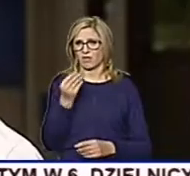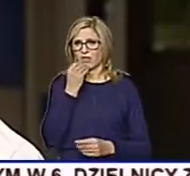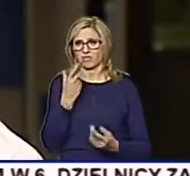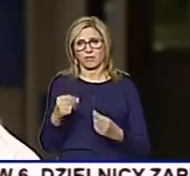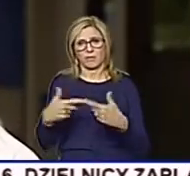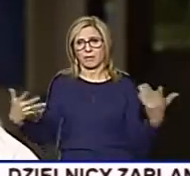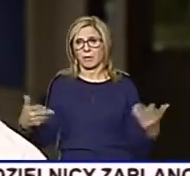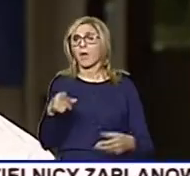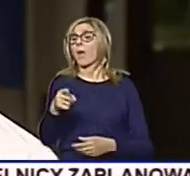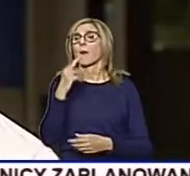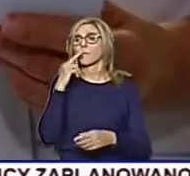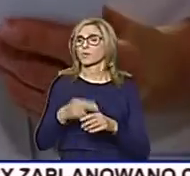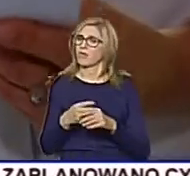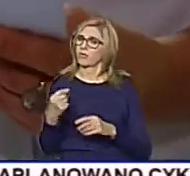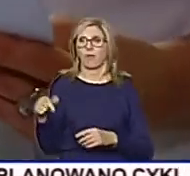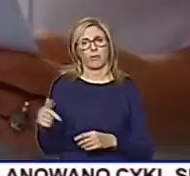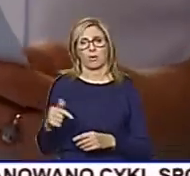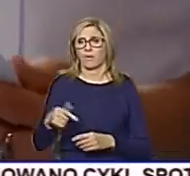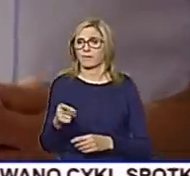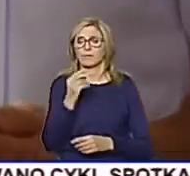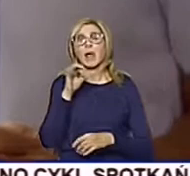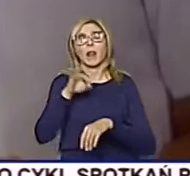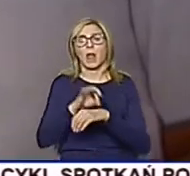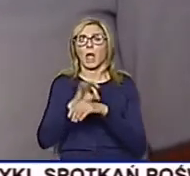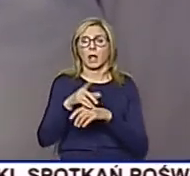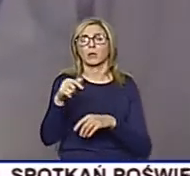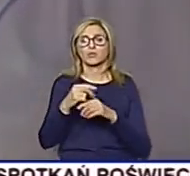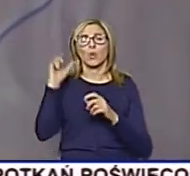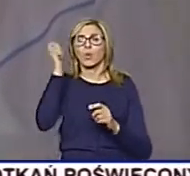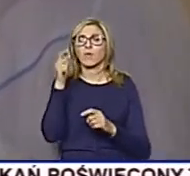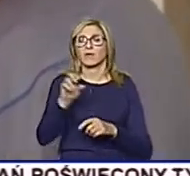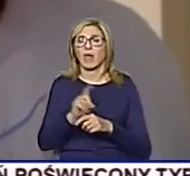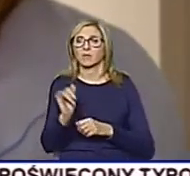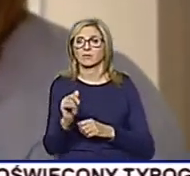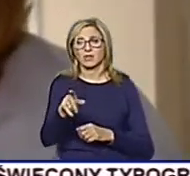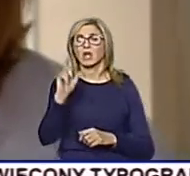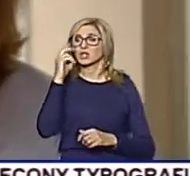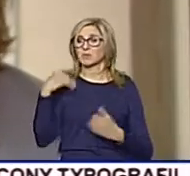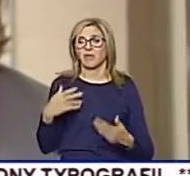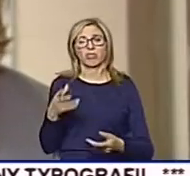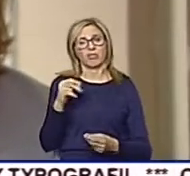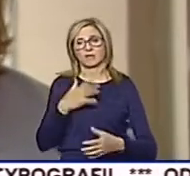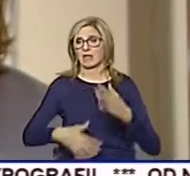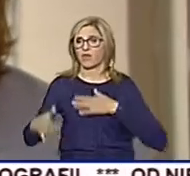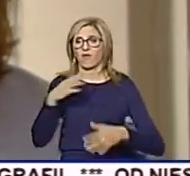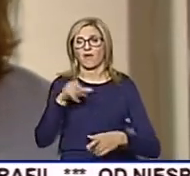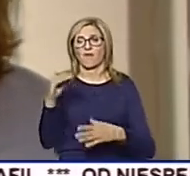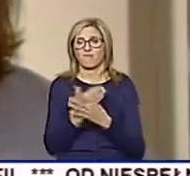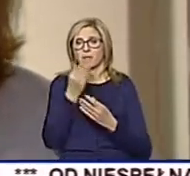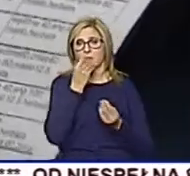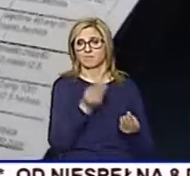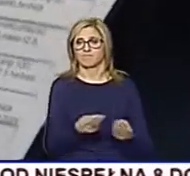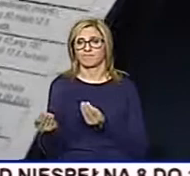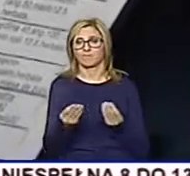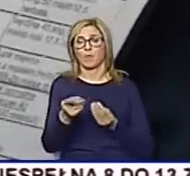Na pewno tej musztardy nie powinno być. Lekarz naczelny pediatrii przyznaje, że szpital nie jest zadowolony z usług firmy